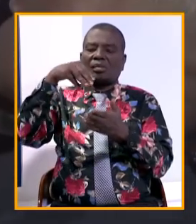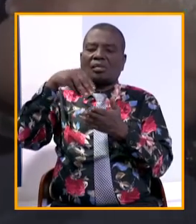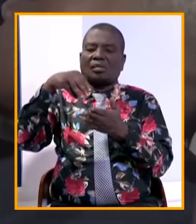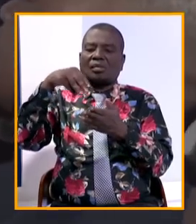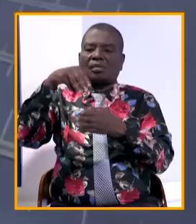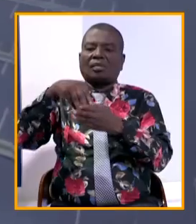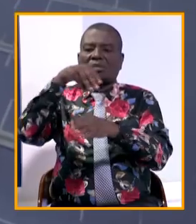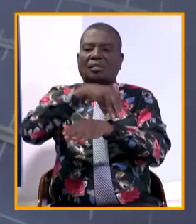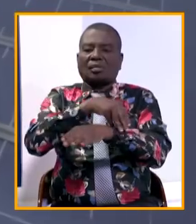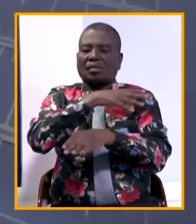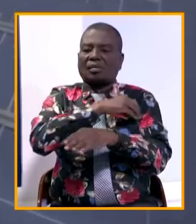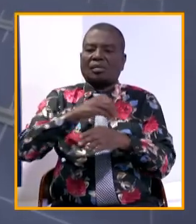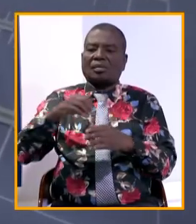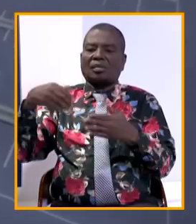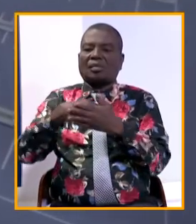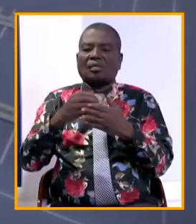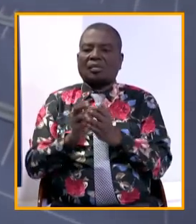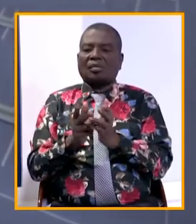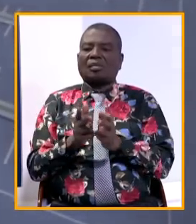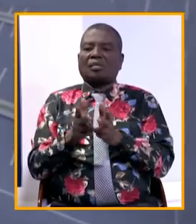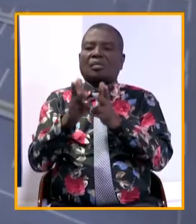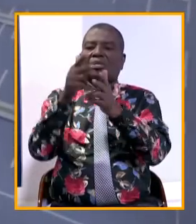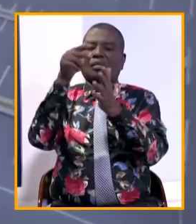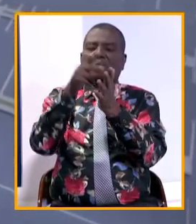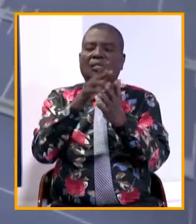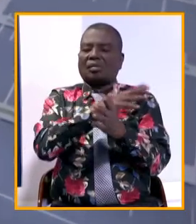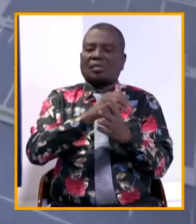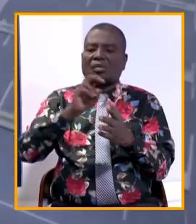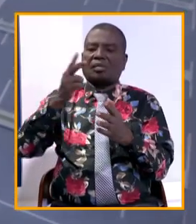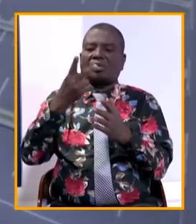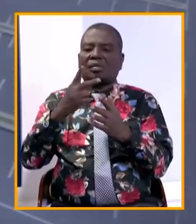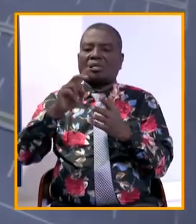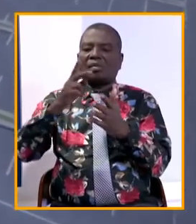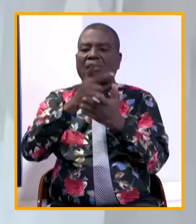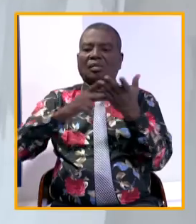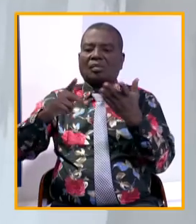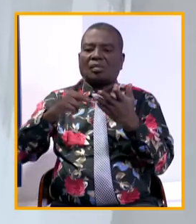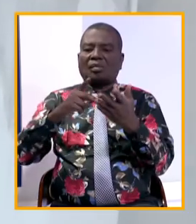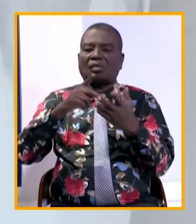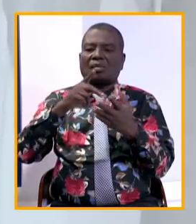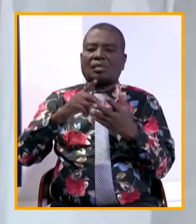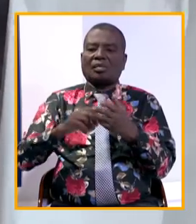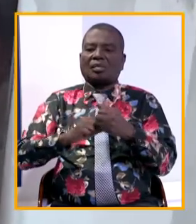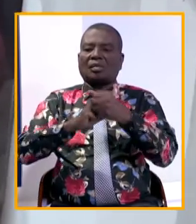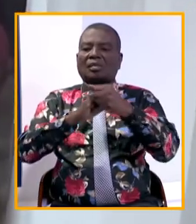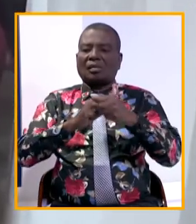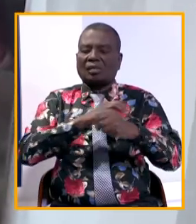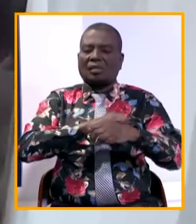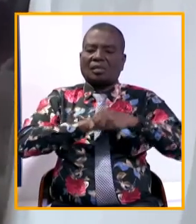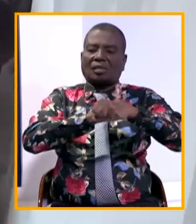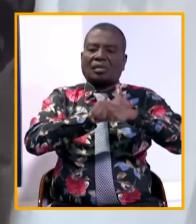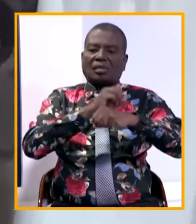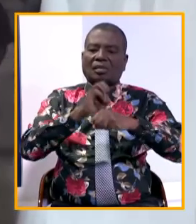porteurs. Un nouvel aérogare et bien d'autres. Le deuxième pilier relève de la sûreté et de la